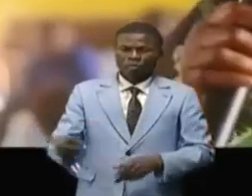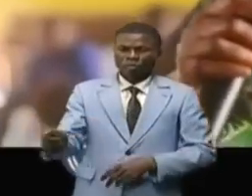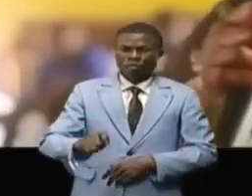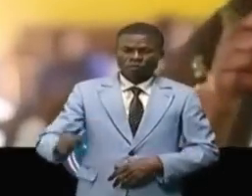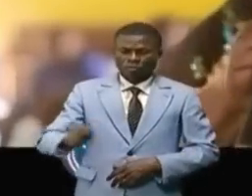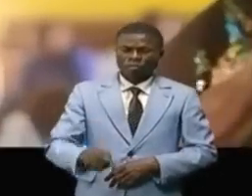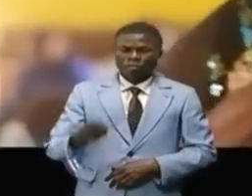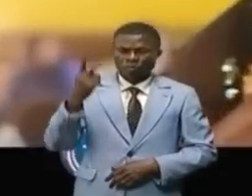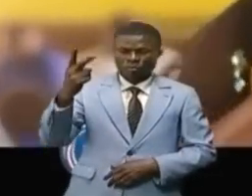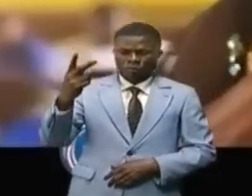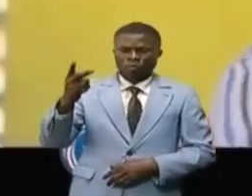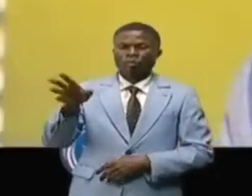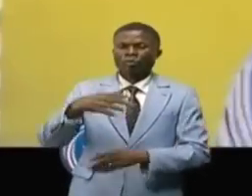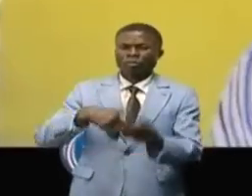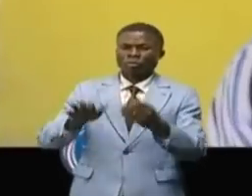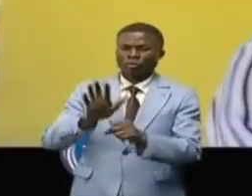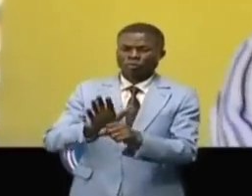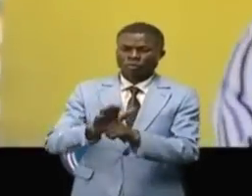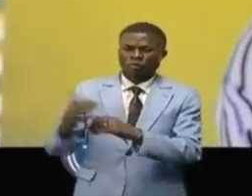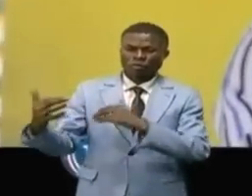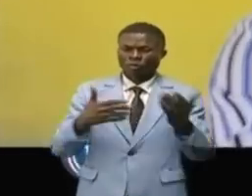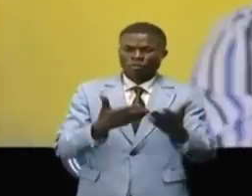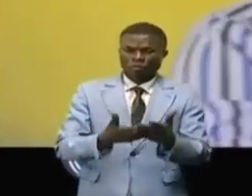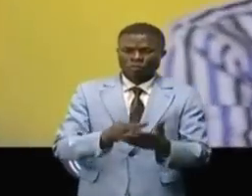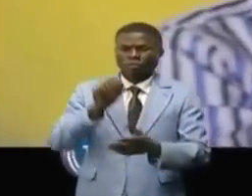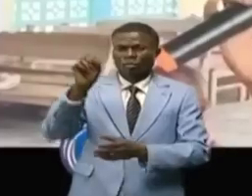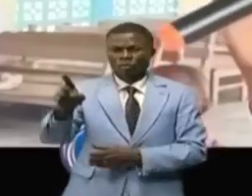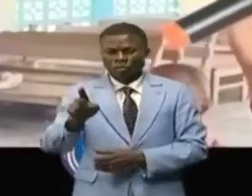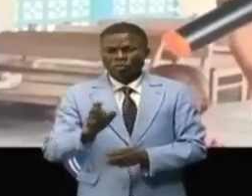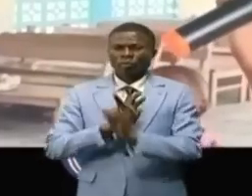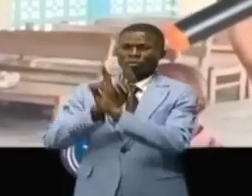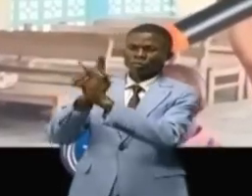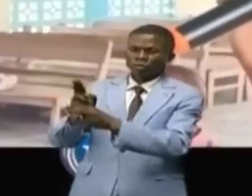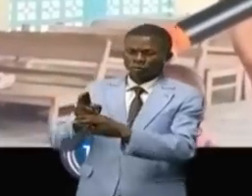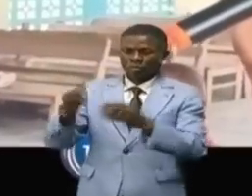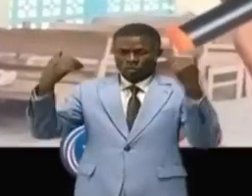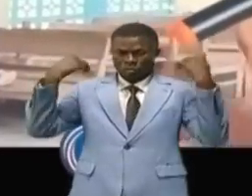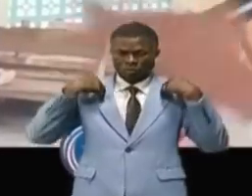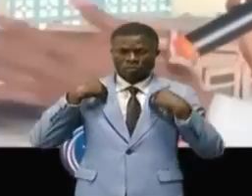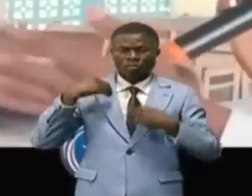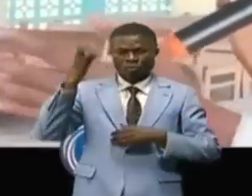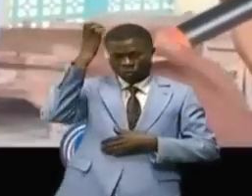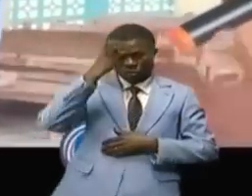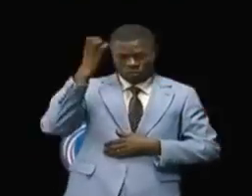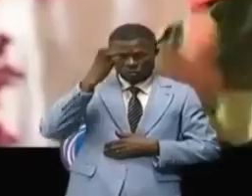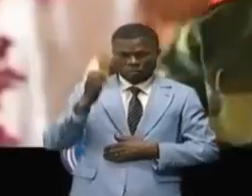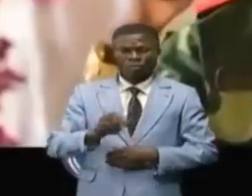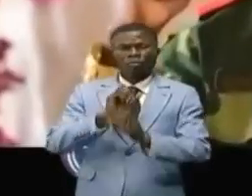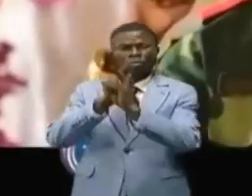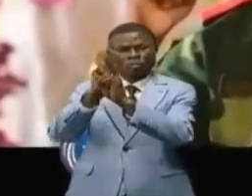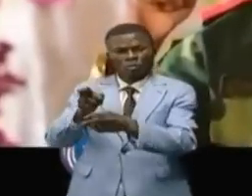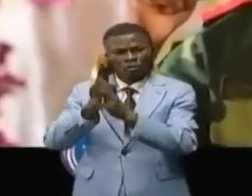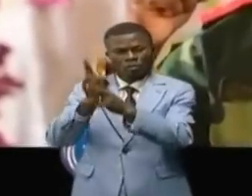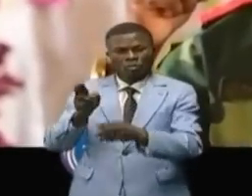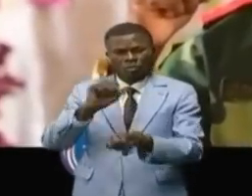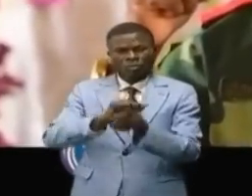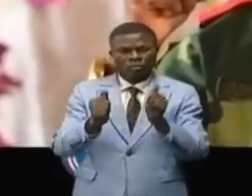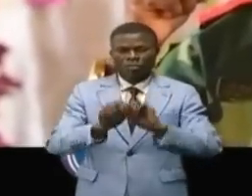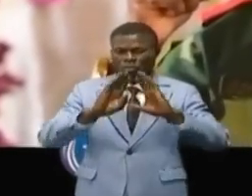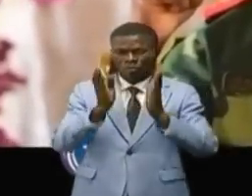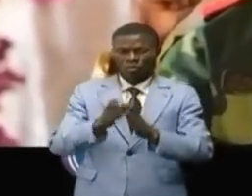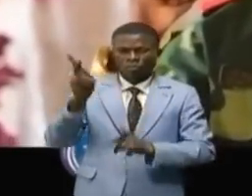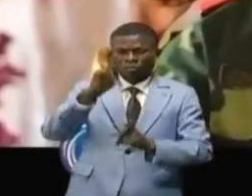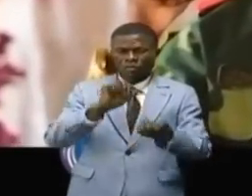déstabilisés dans une série de questions-réponses généralement pas dire et a répondu à toutes les préoccupations des participants sur le